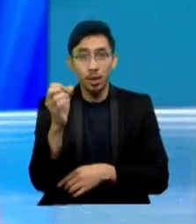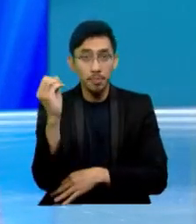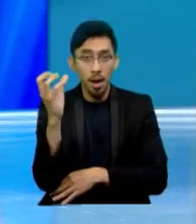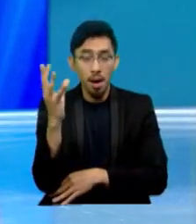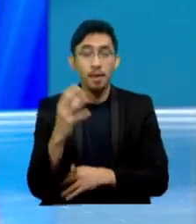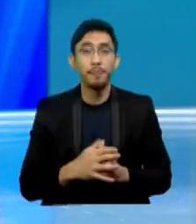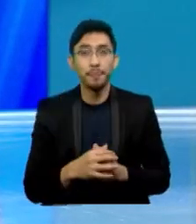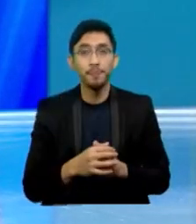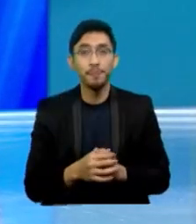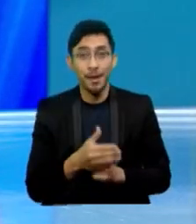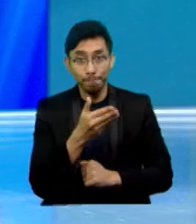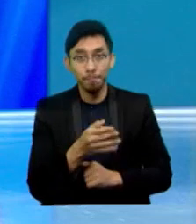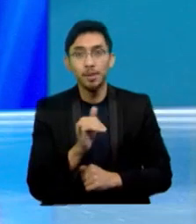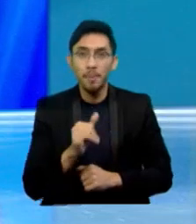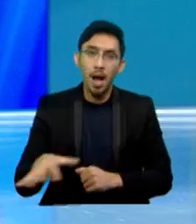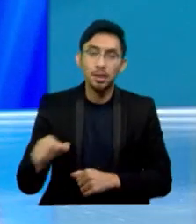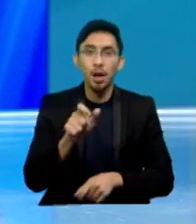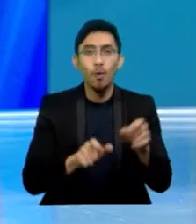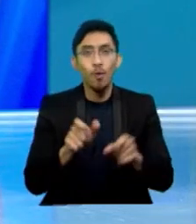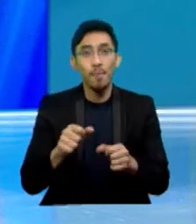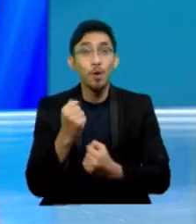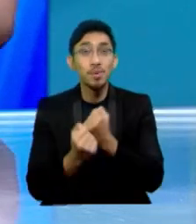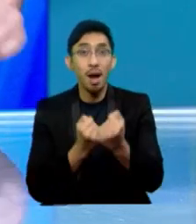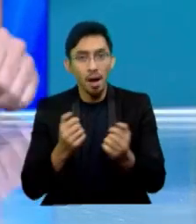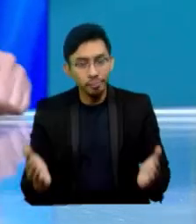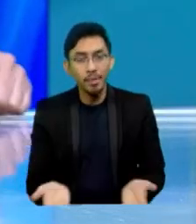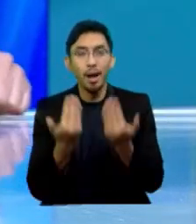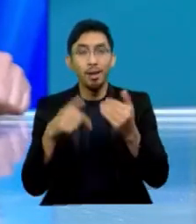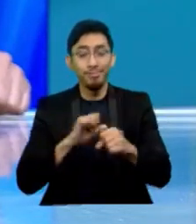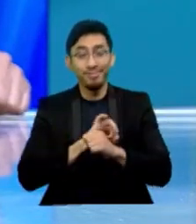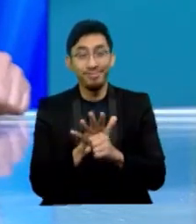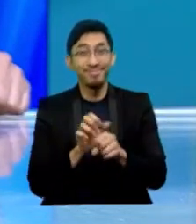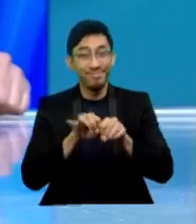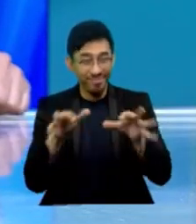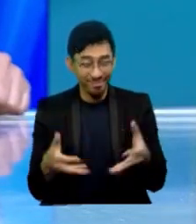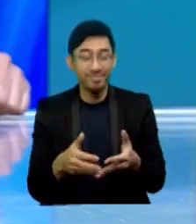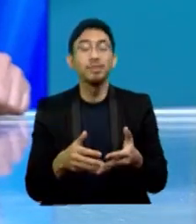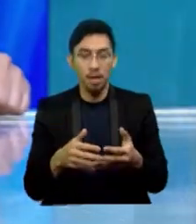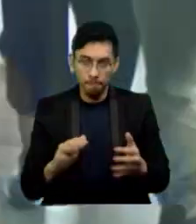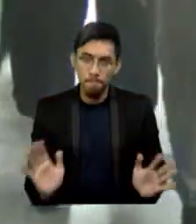Kota Semarang. Menparekraf juga mengajak pada pelaku usaha untuk bangkit usai diterpa pandemi.